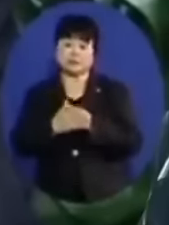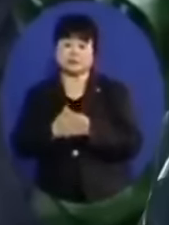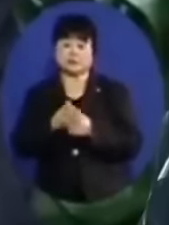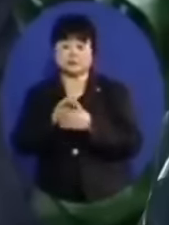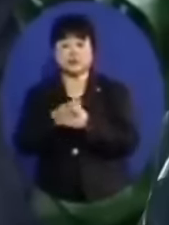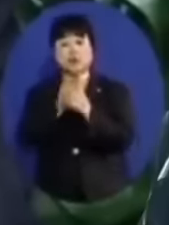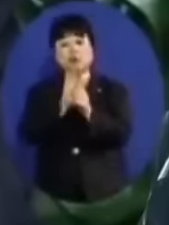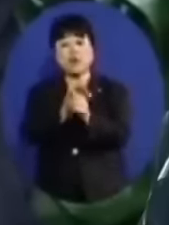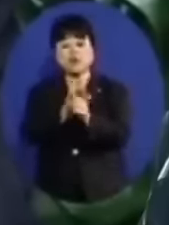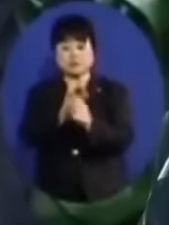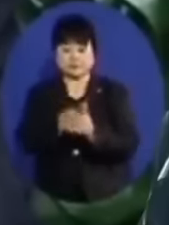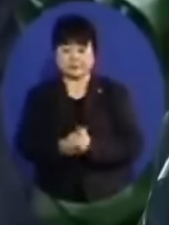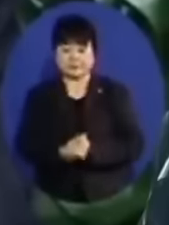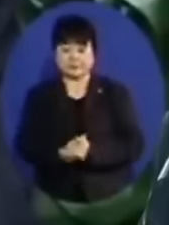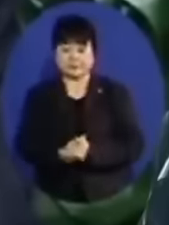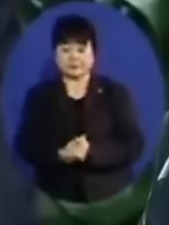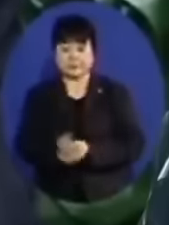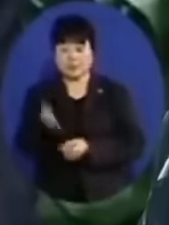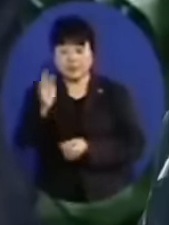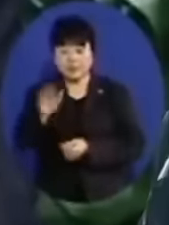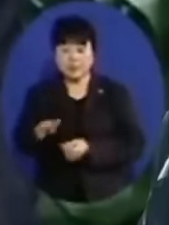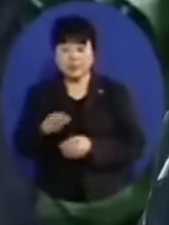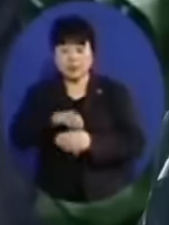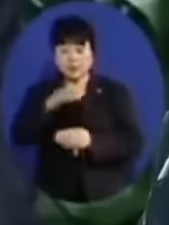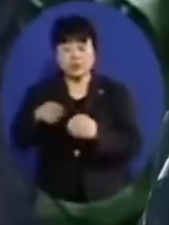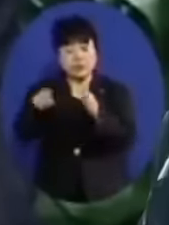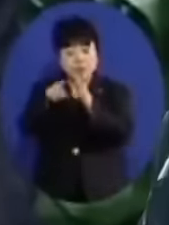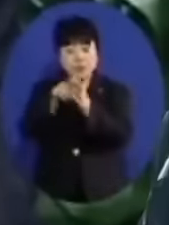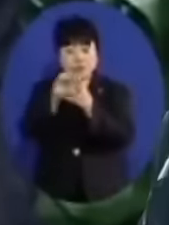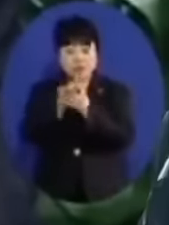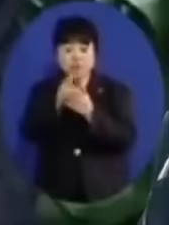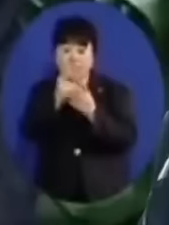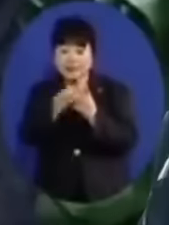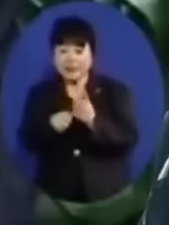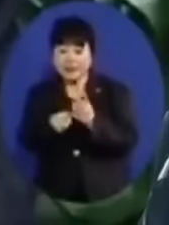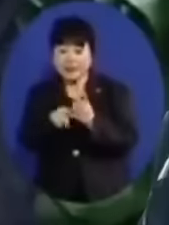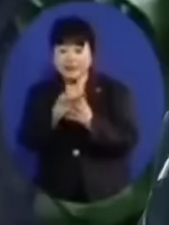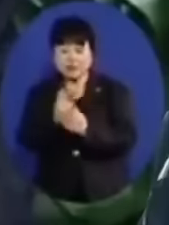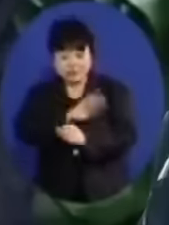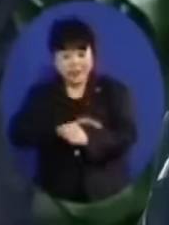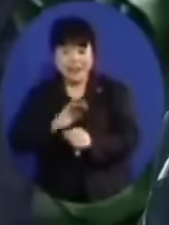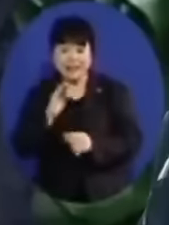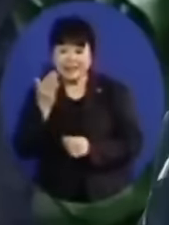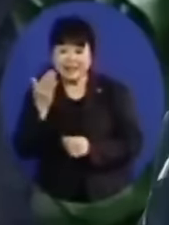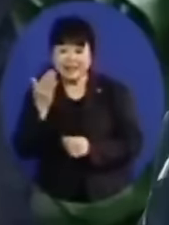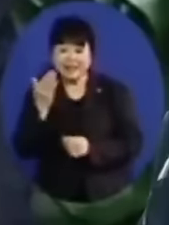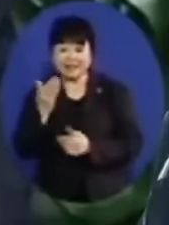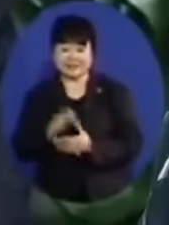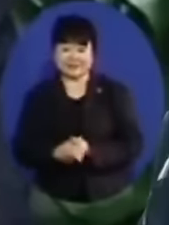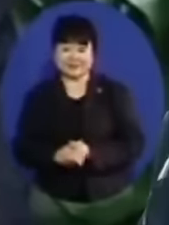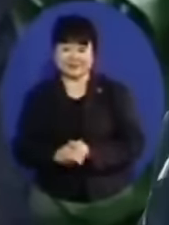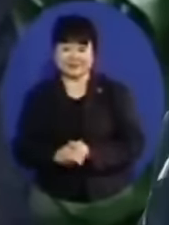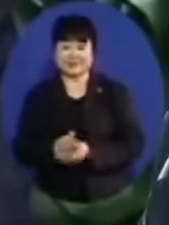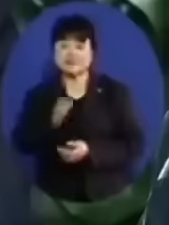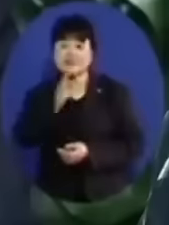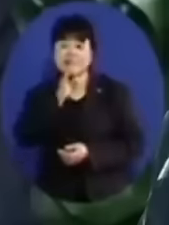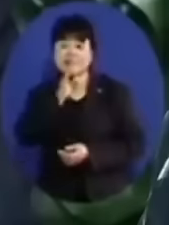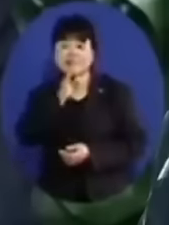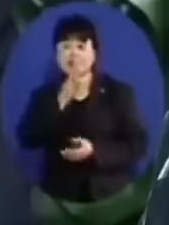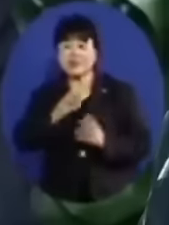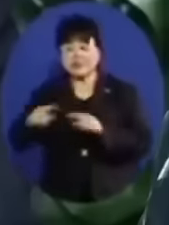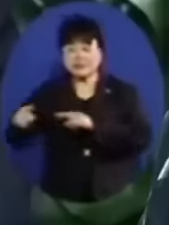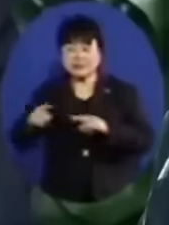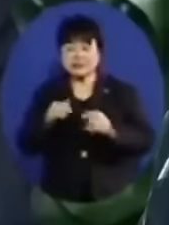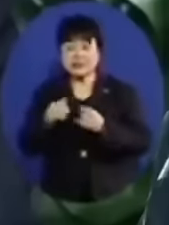것입니다. 그런데 우리 이웃을 위해서 기도할 때는 기도가 잘 나오는데 정말 정치인들을